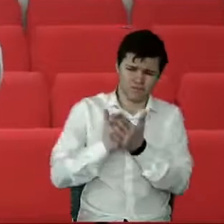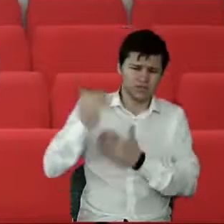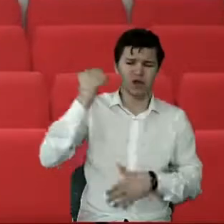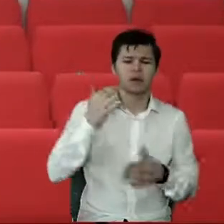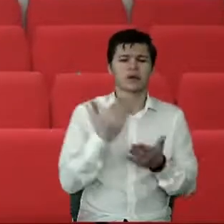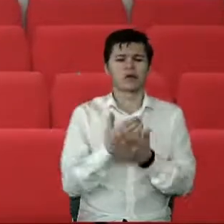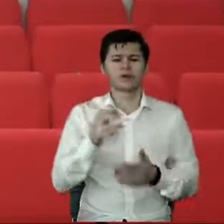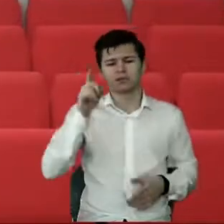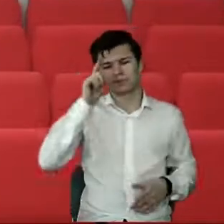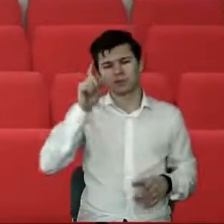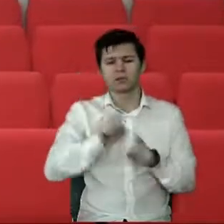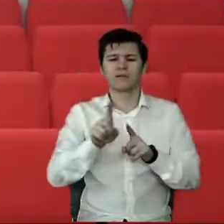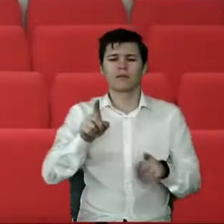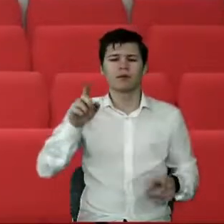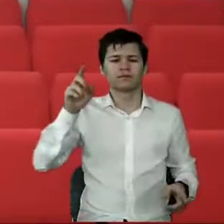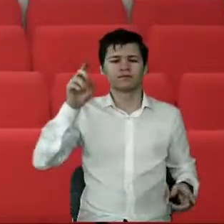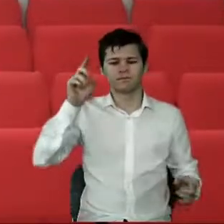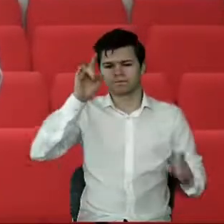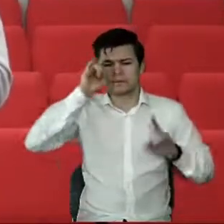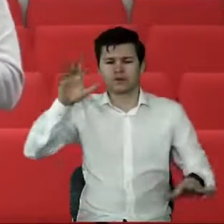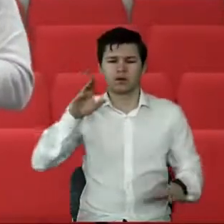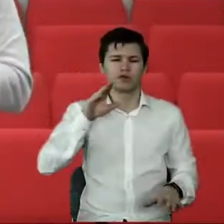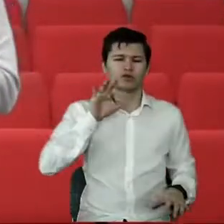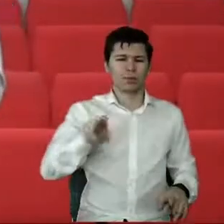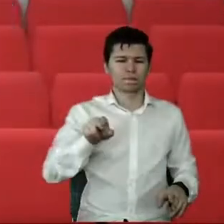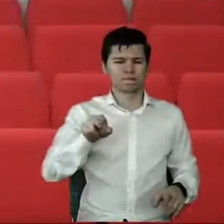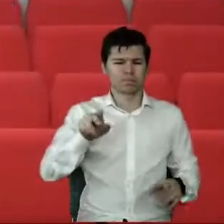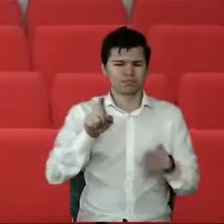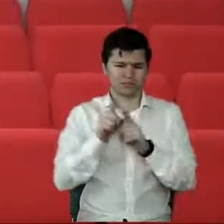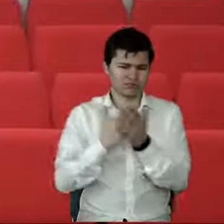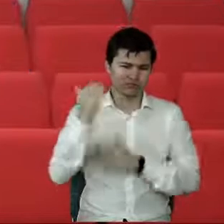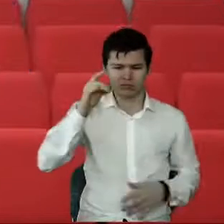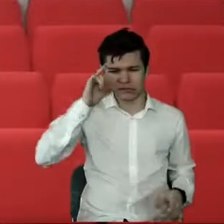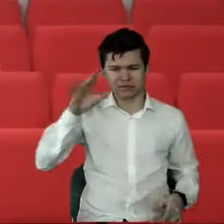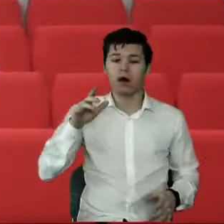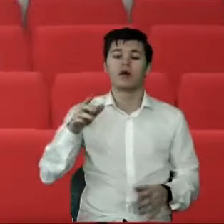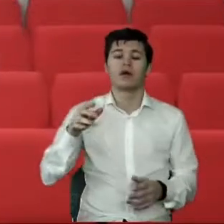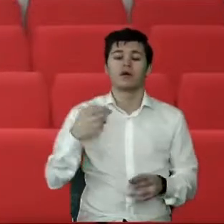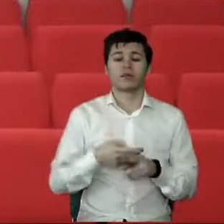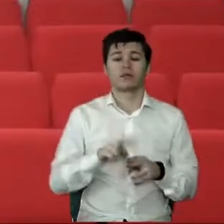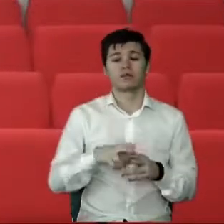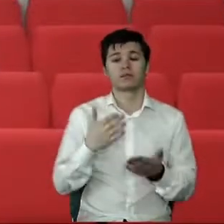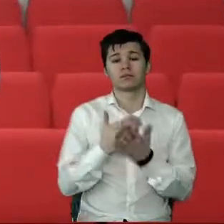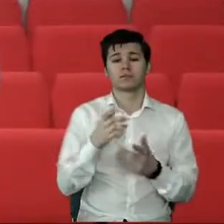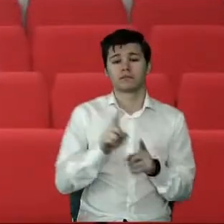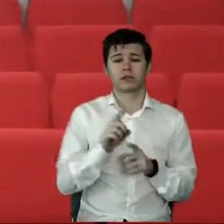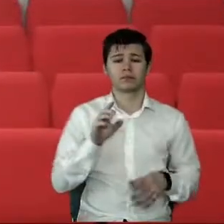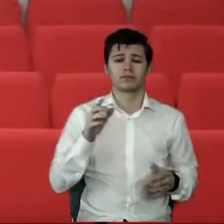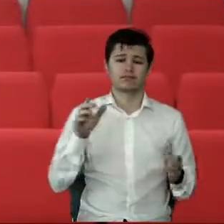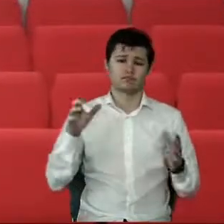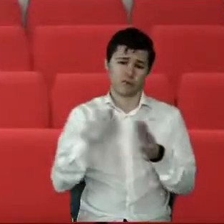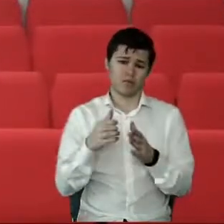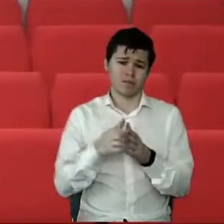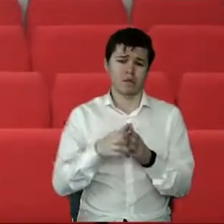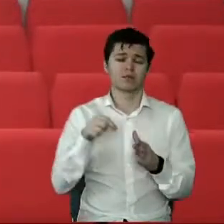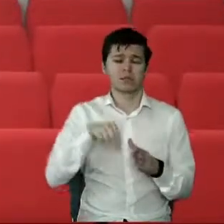топ-500, топ-100 этих компьютеров. Есть альтернативная сеть, называется Folding Home. Сеть распределенных вычислений,